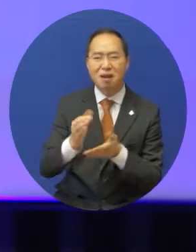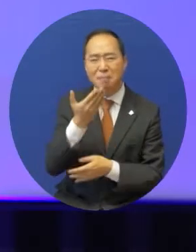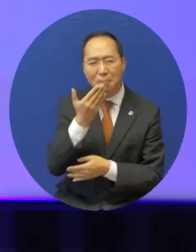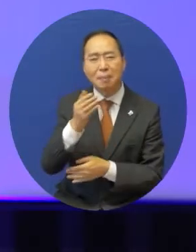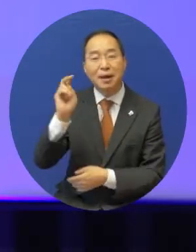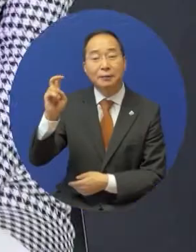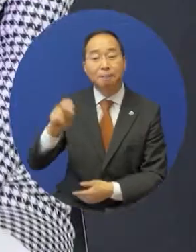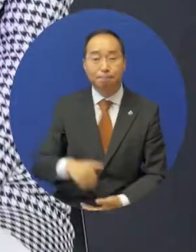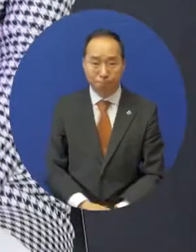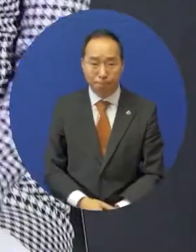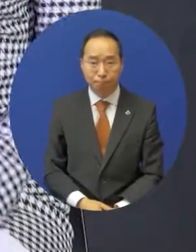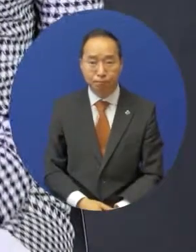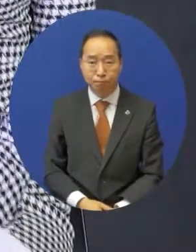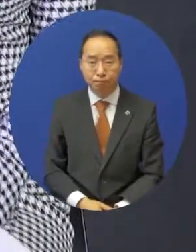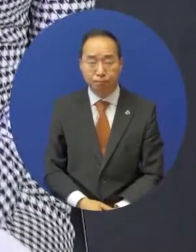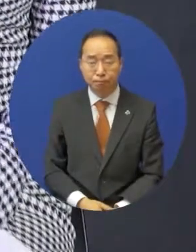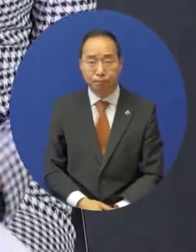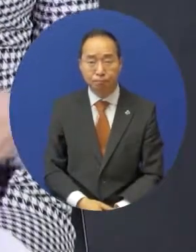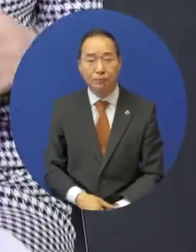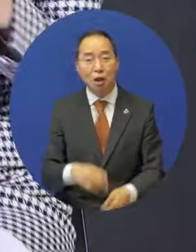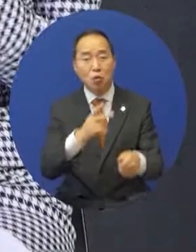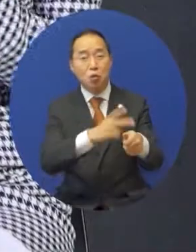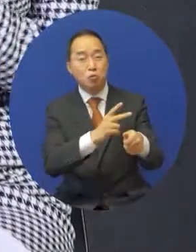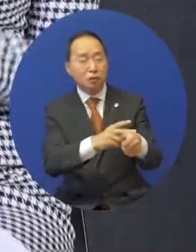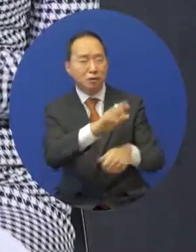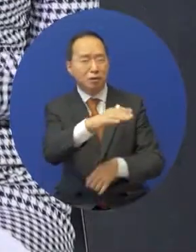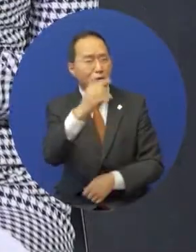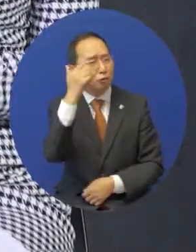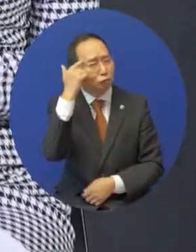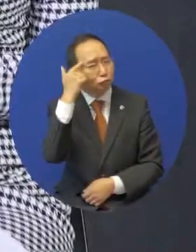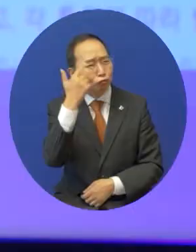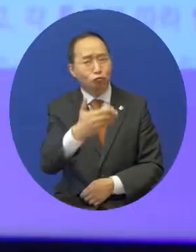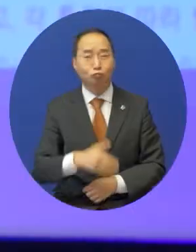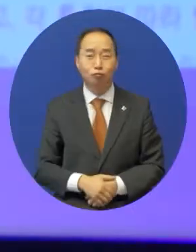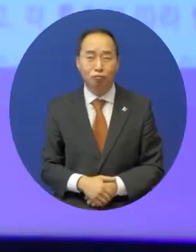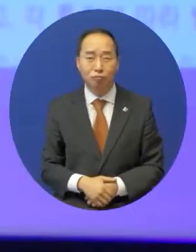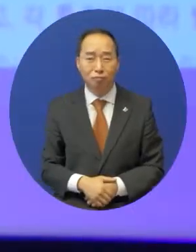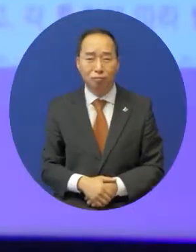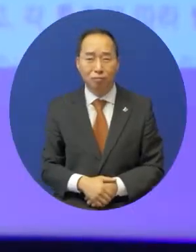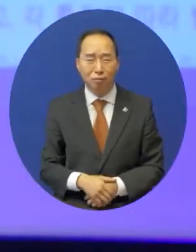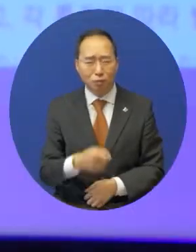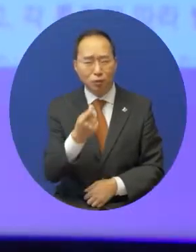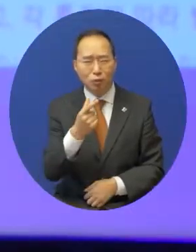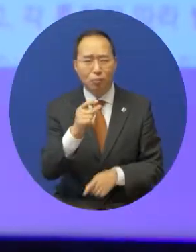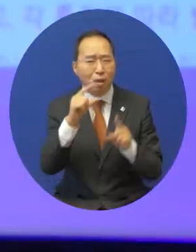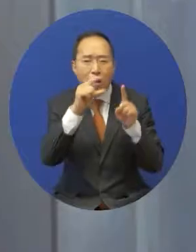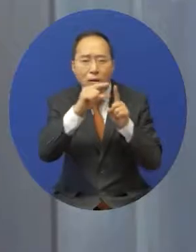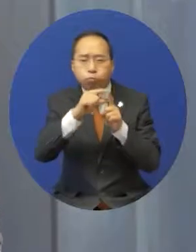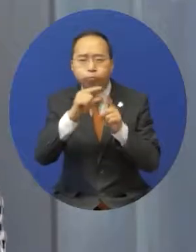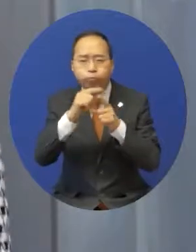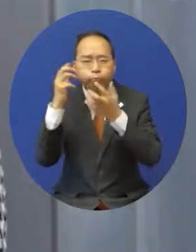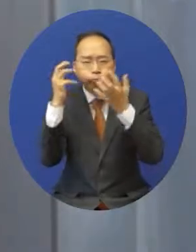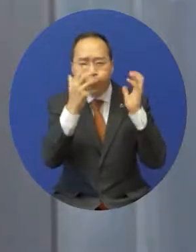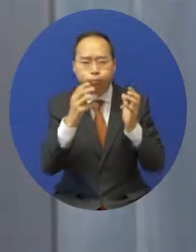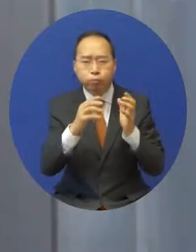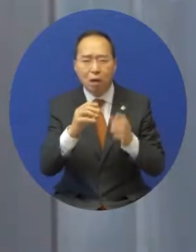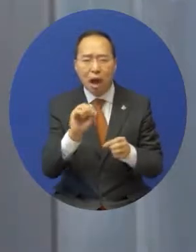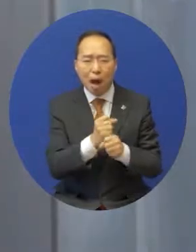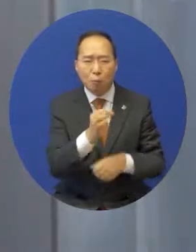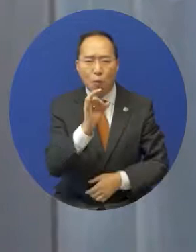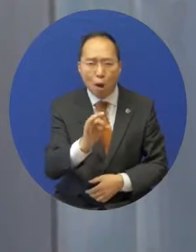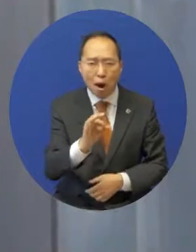예측되고 있습니다. 교수님, 근데 제가 강의를 듣다 보니까 좀 헷갈리는 부분이 있어요.